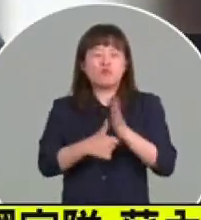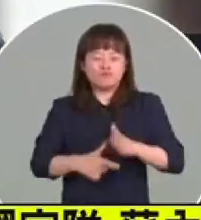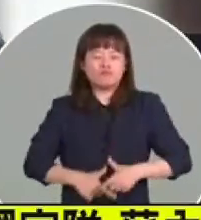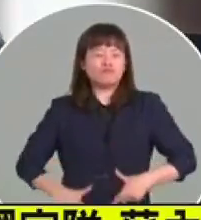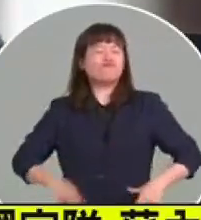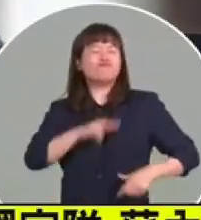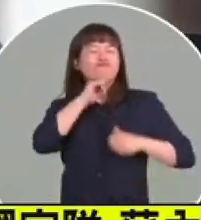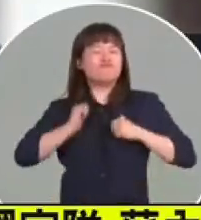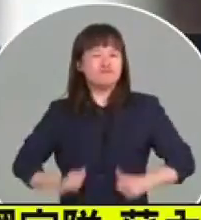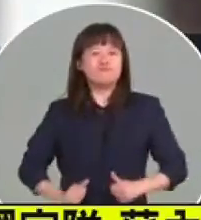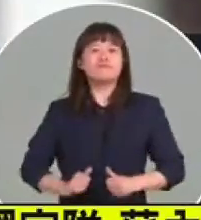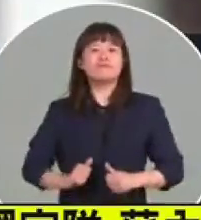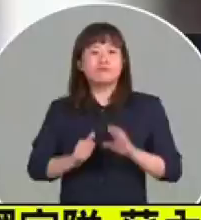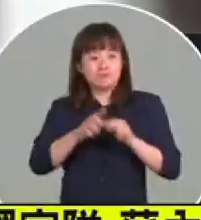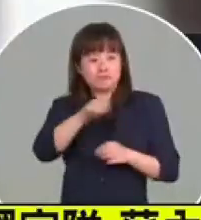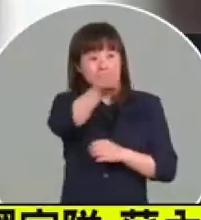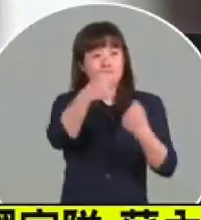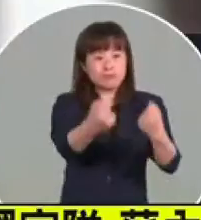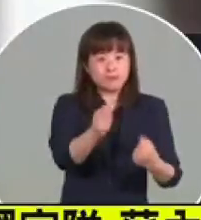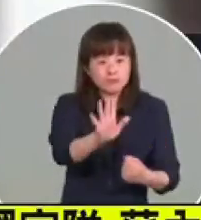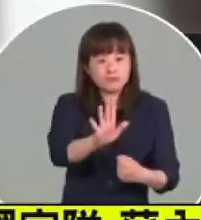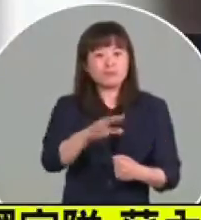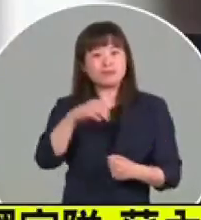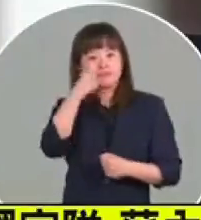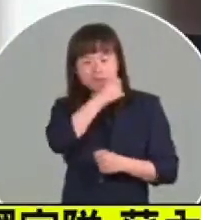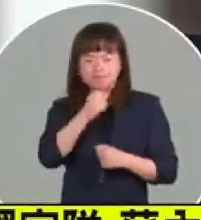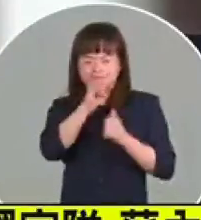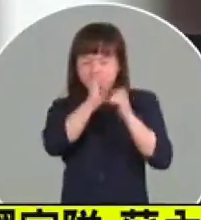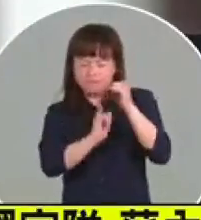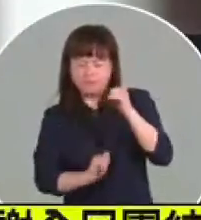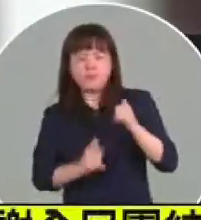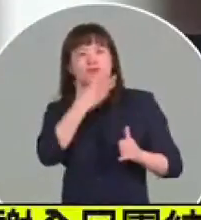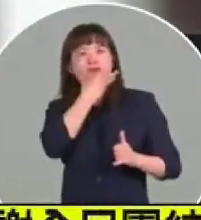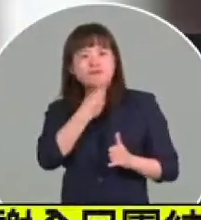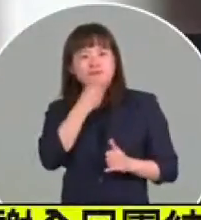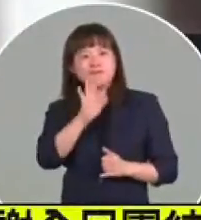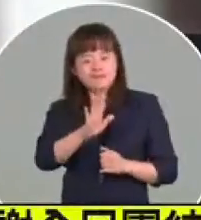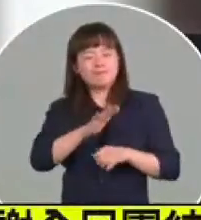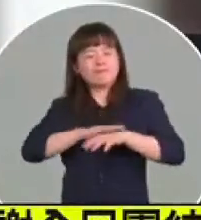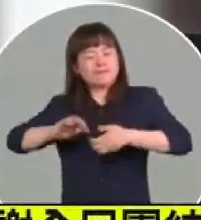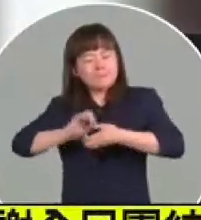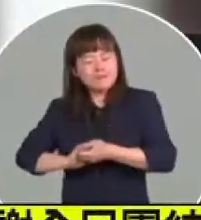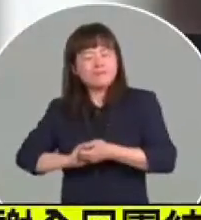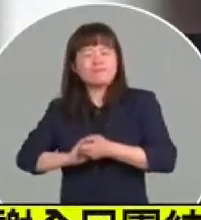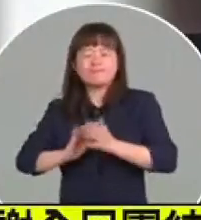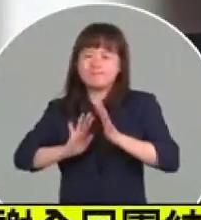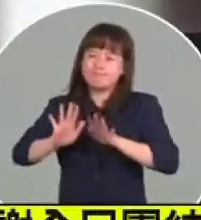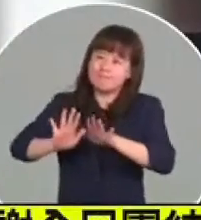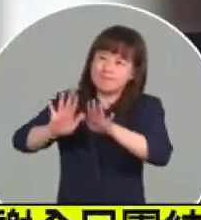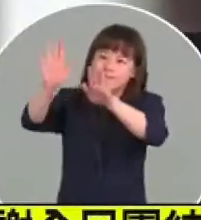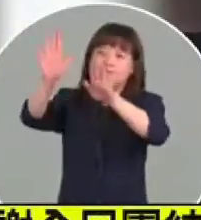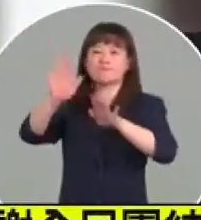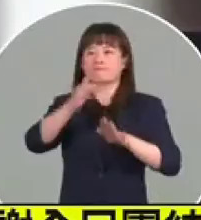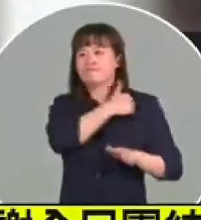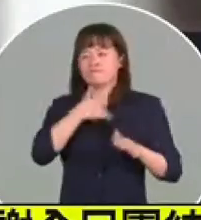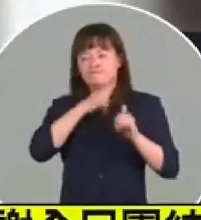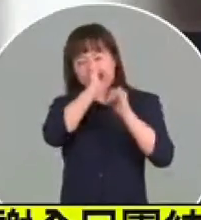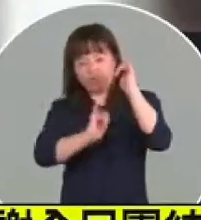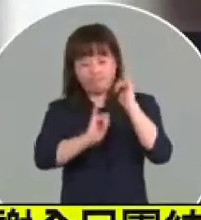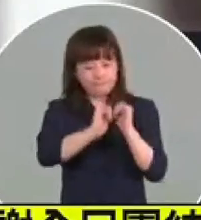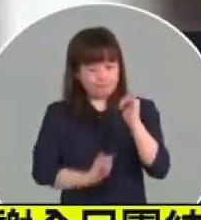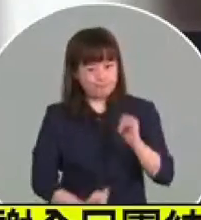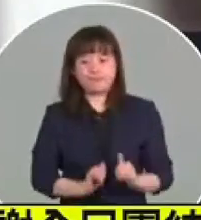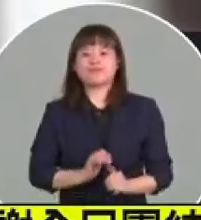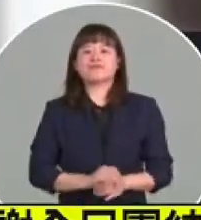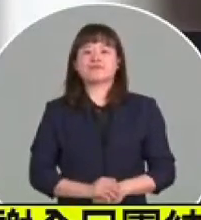雄。是因为有你们，台湾世世代代的幸福安定繁荣才得以延